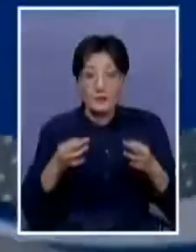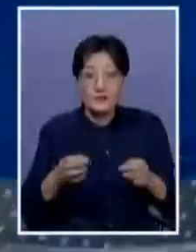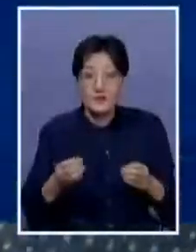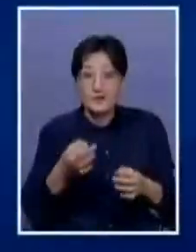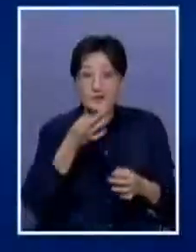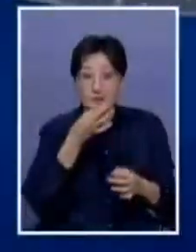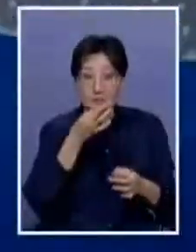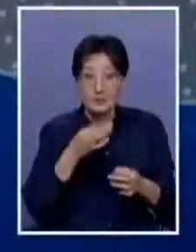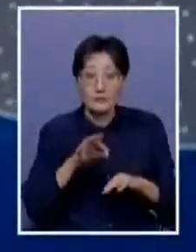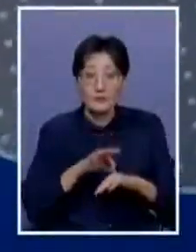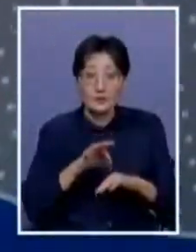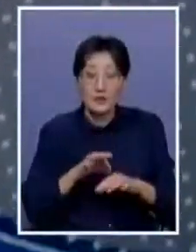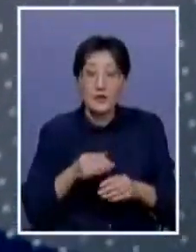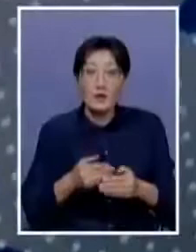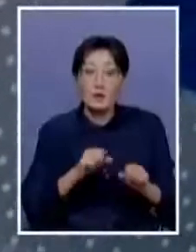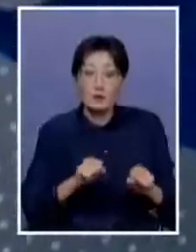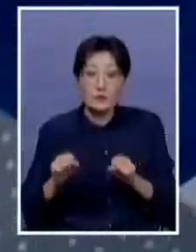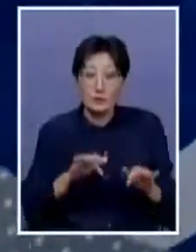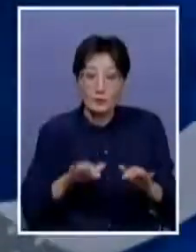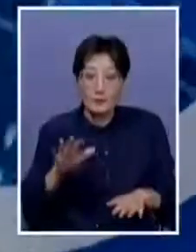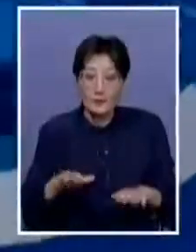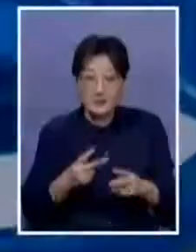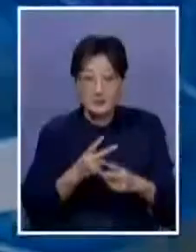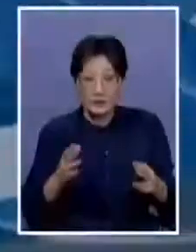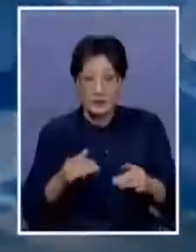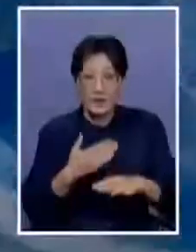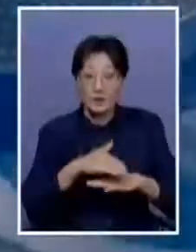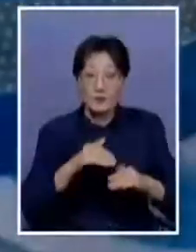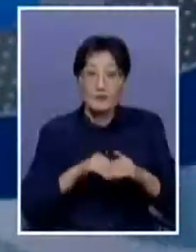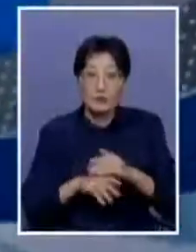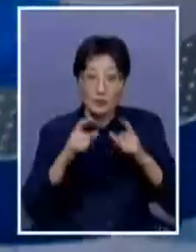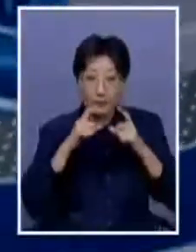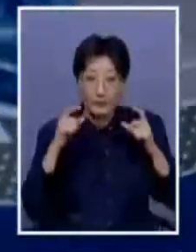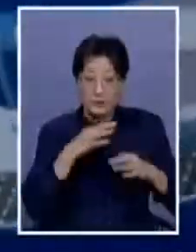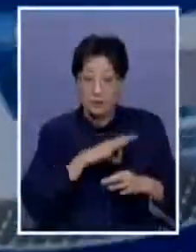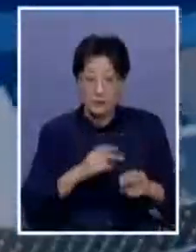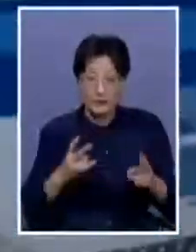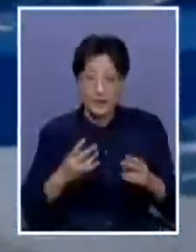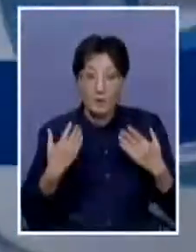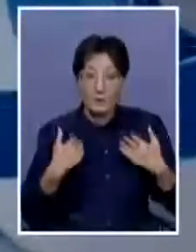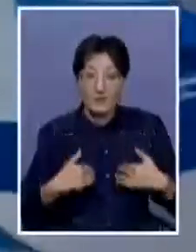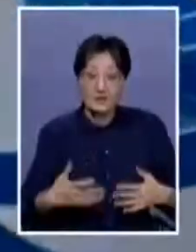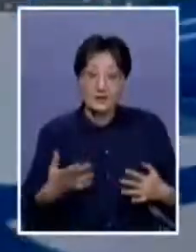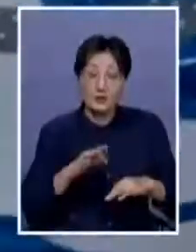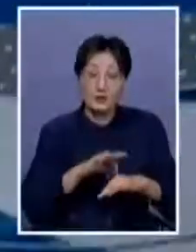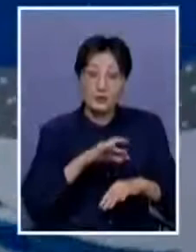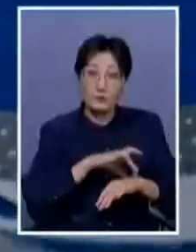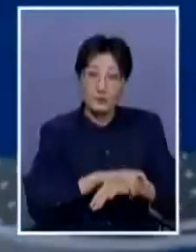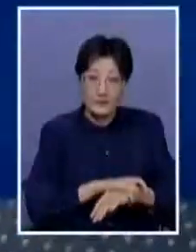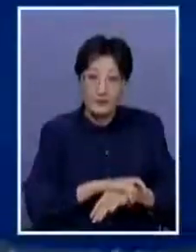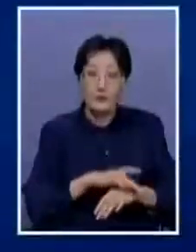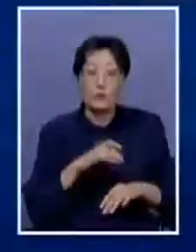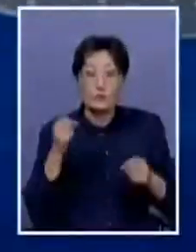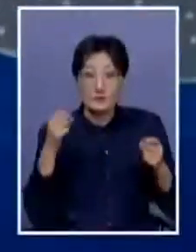әлі ерте. Індеттің алдын алу шараларына бейжай қарамай, сыртқа шыққанда маска тағып жүріңіздер. Бойыңыздан қандай да бір ауру белгілері